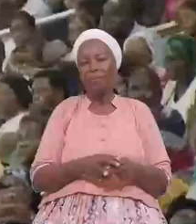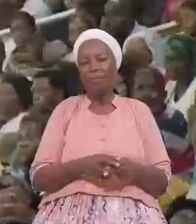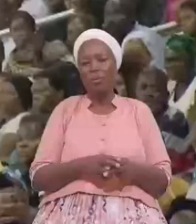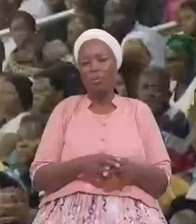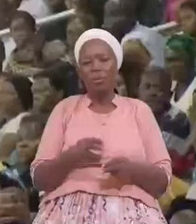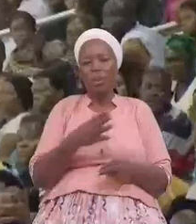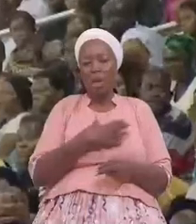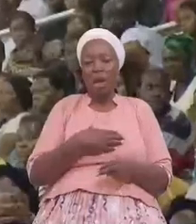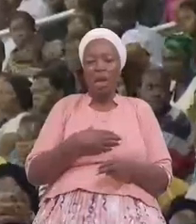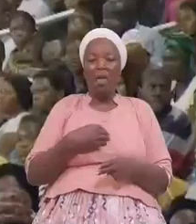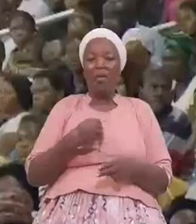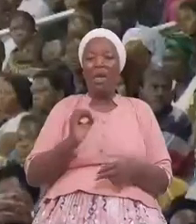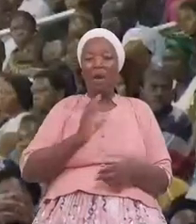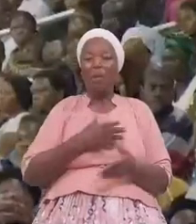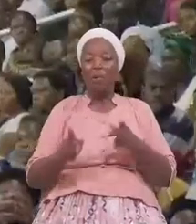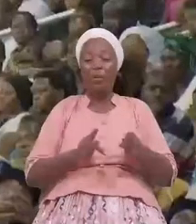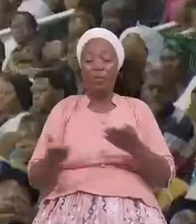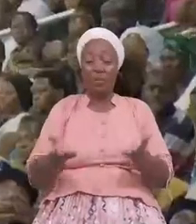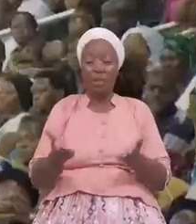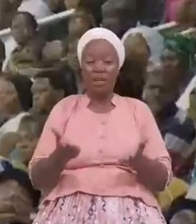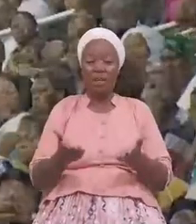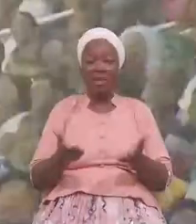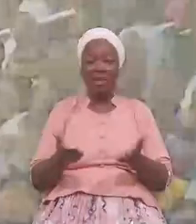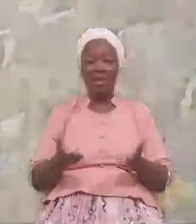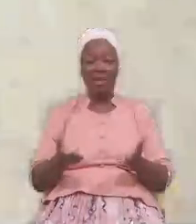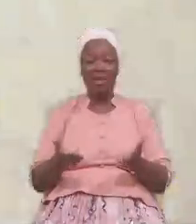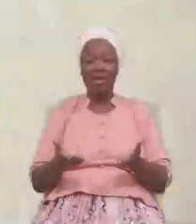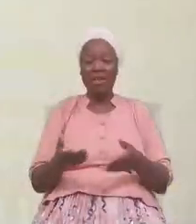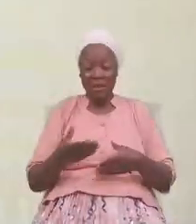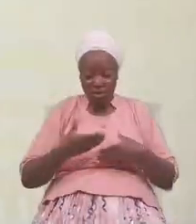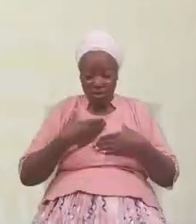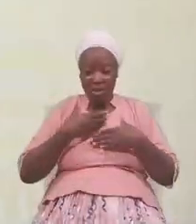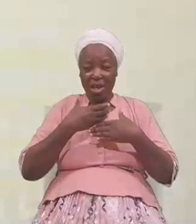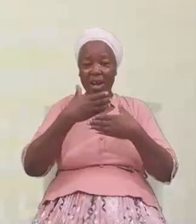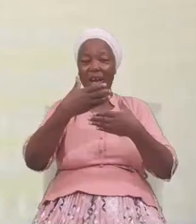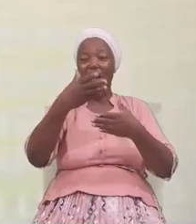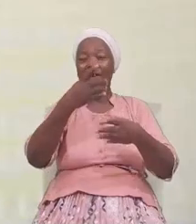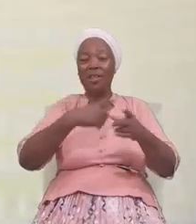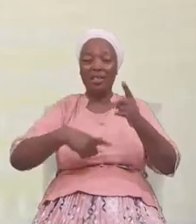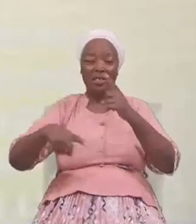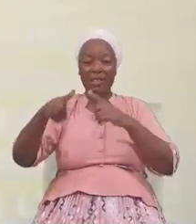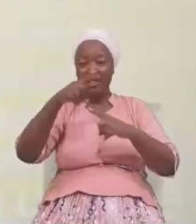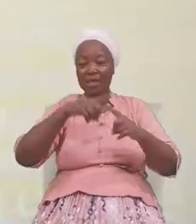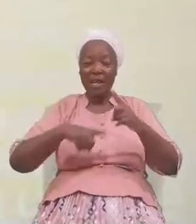Et le lieu Alpha de Lusaka, de JCK, de septembre, crie.